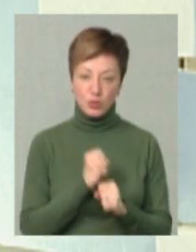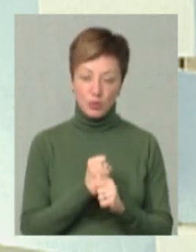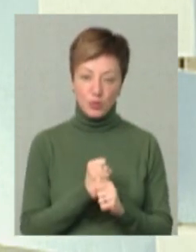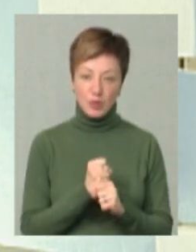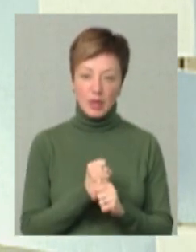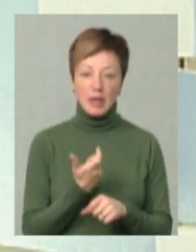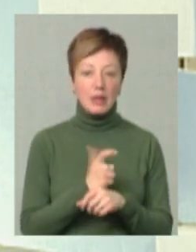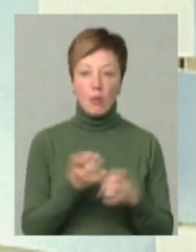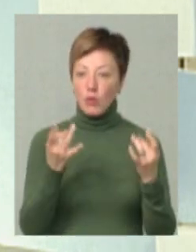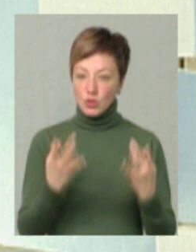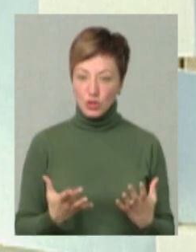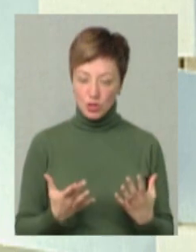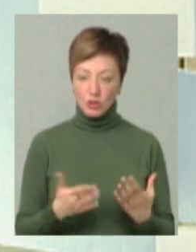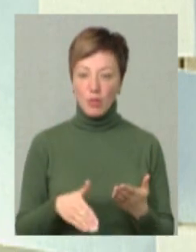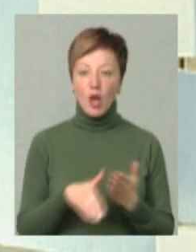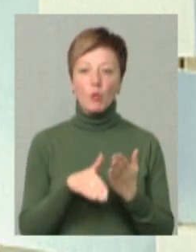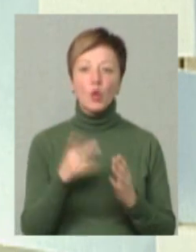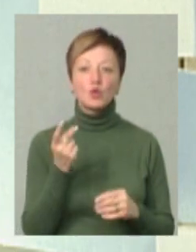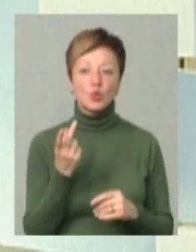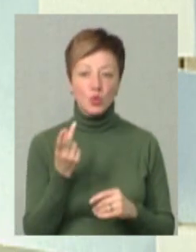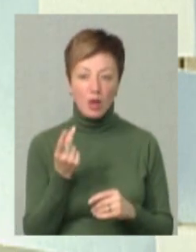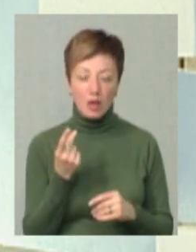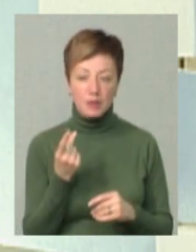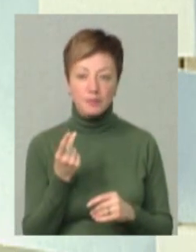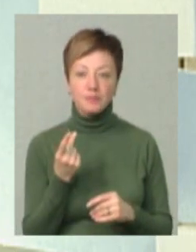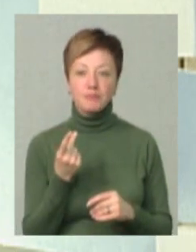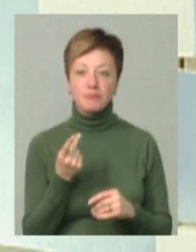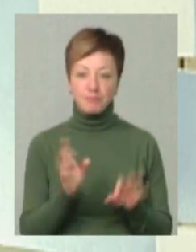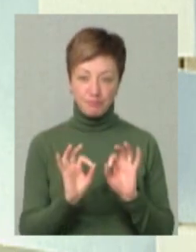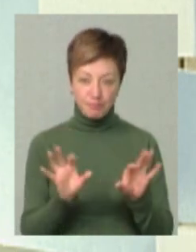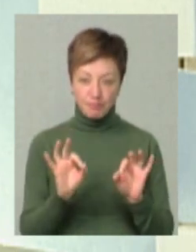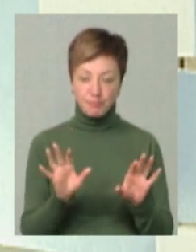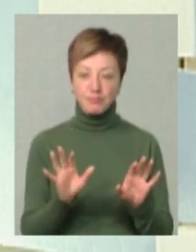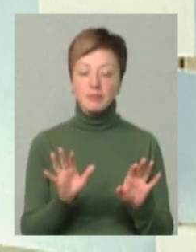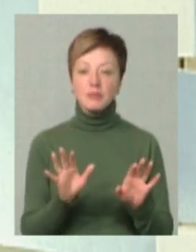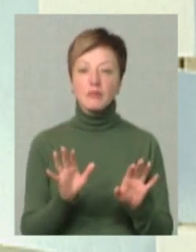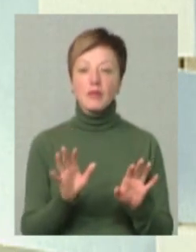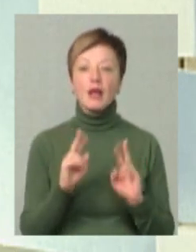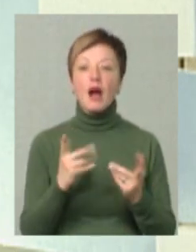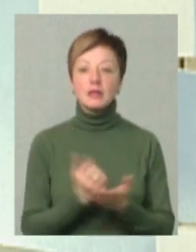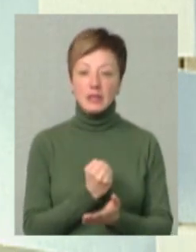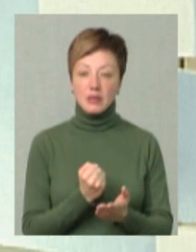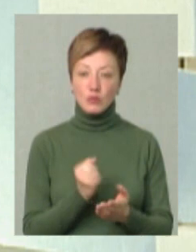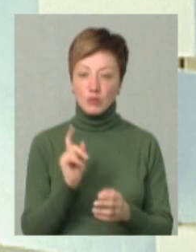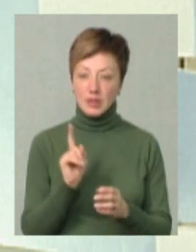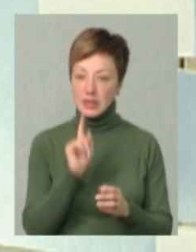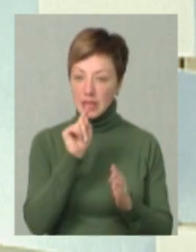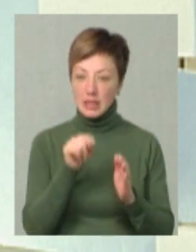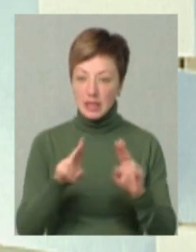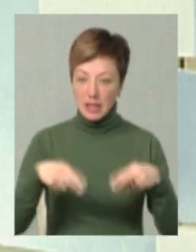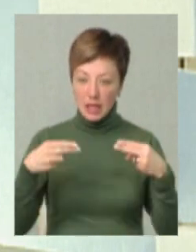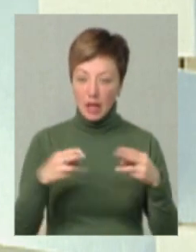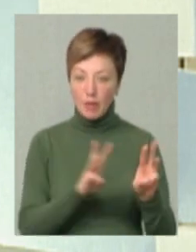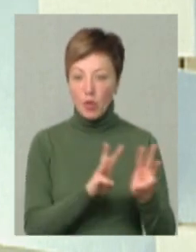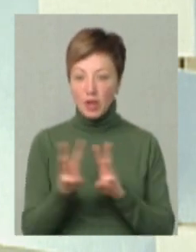Це найпростіший спосіб. І другий спосіб, уже озвучений директором департаменту, полягає в тому, щоб зайти на портал